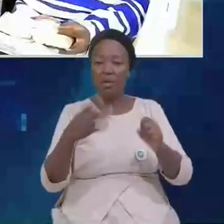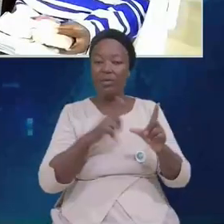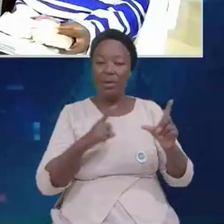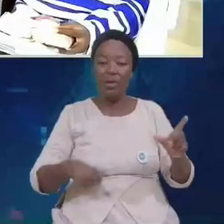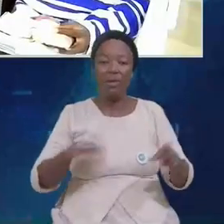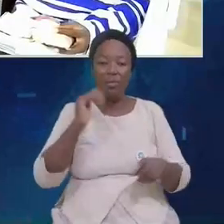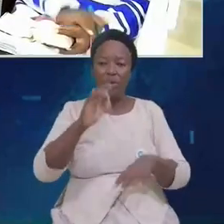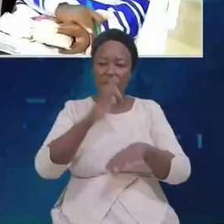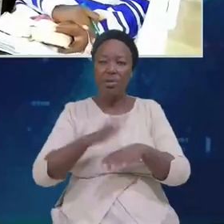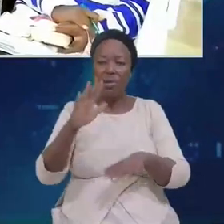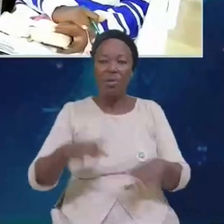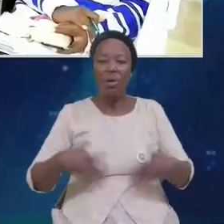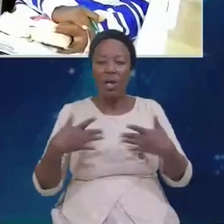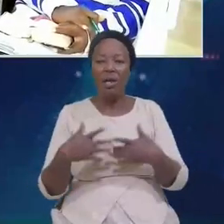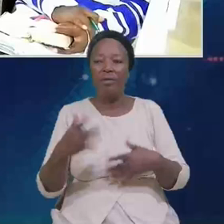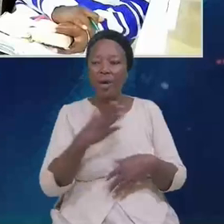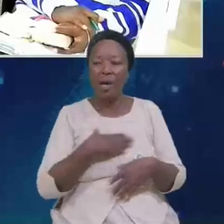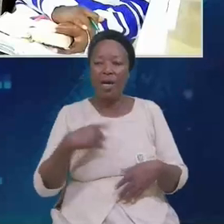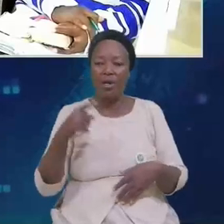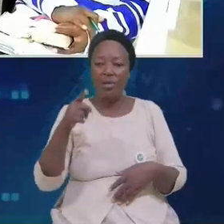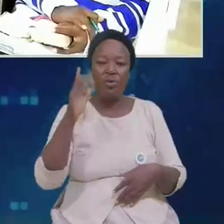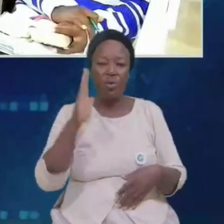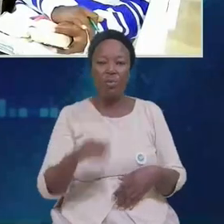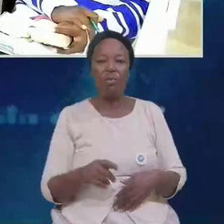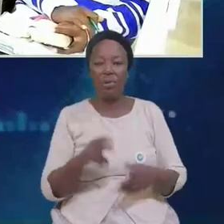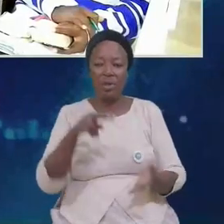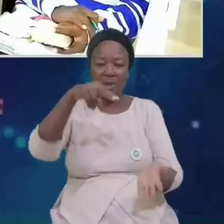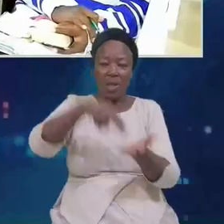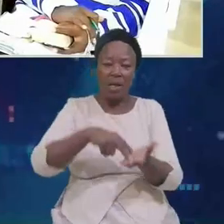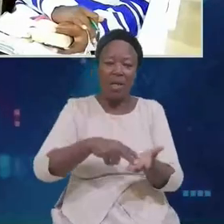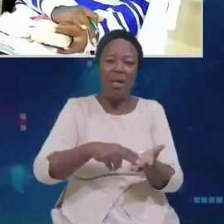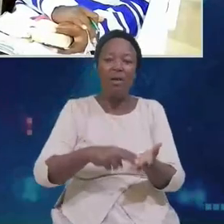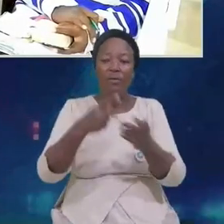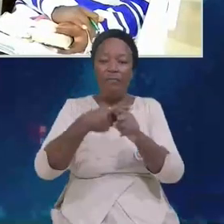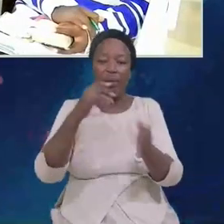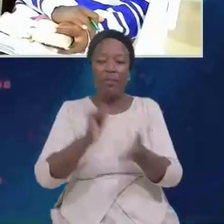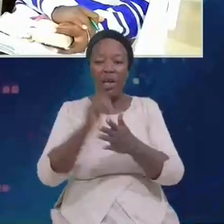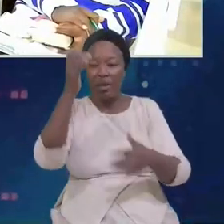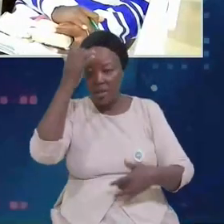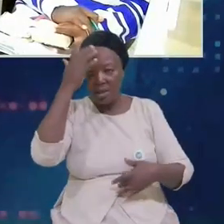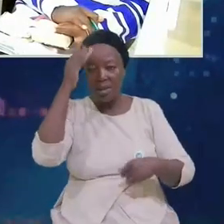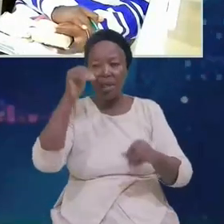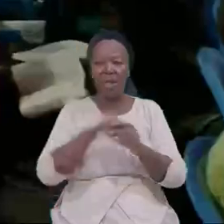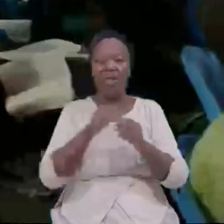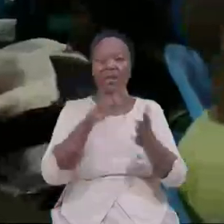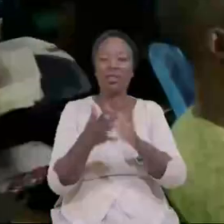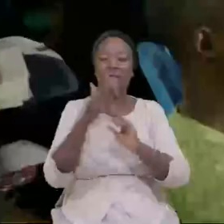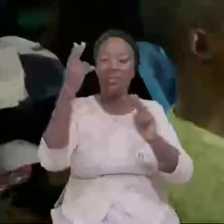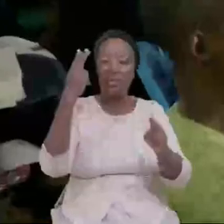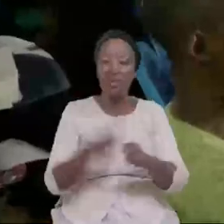Et Dieu va toucher ta vie. Et tu vas te lever et sortir de cette maladie au nom de